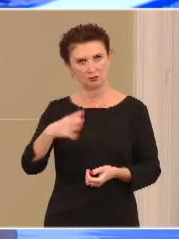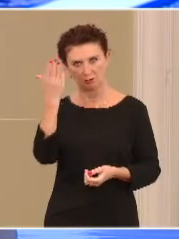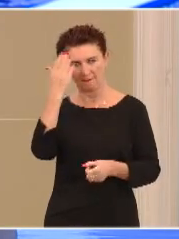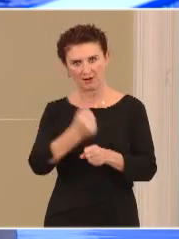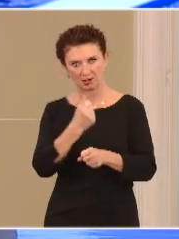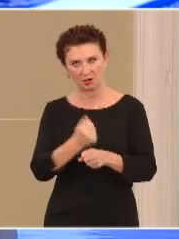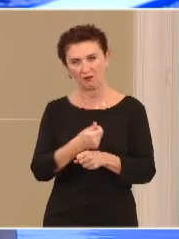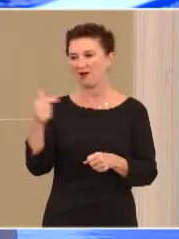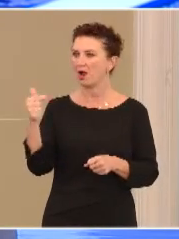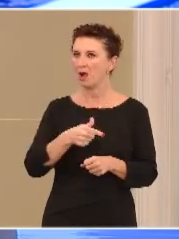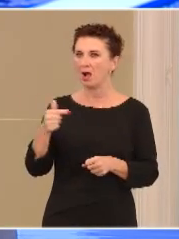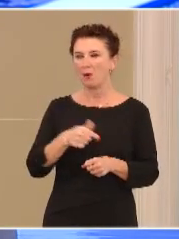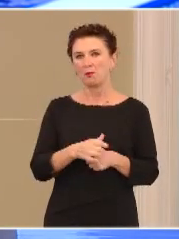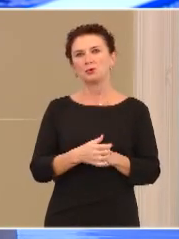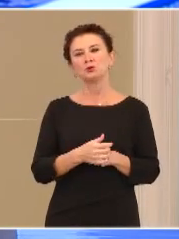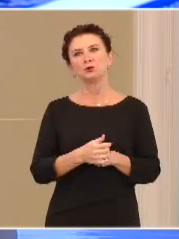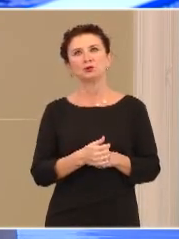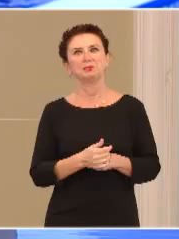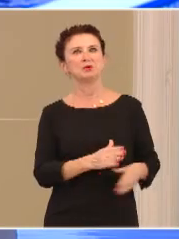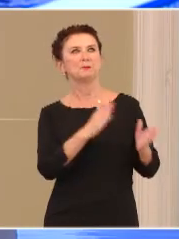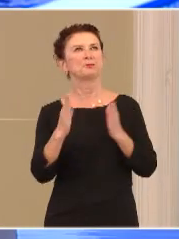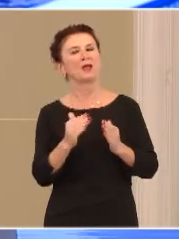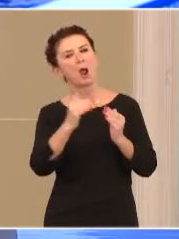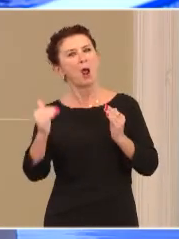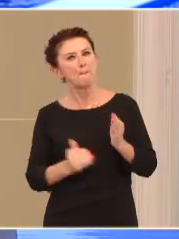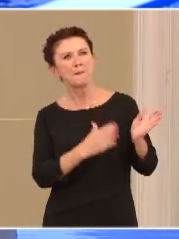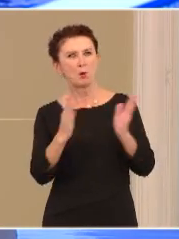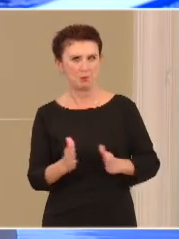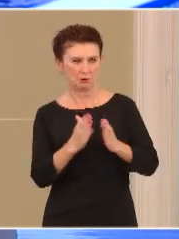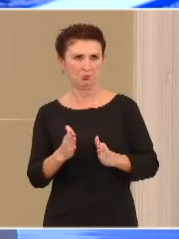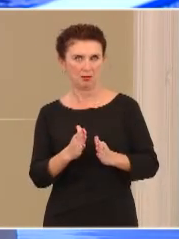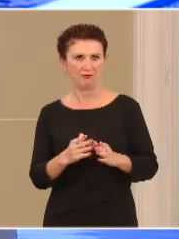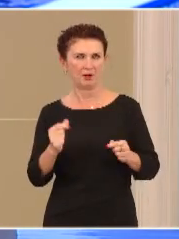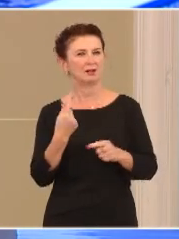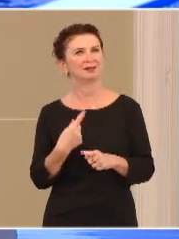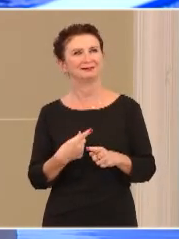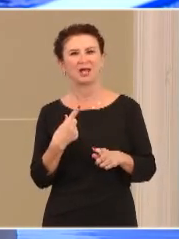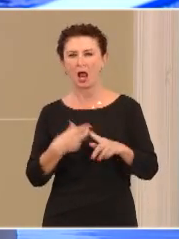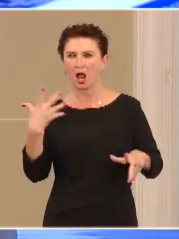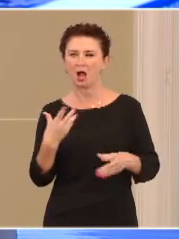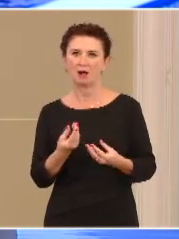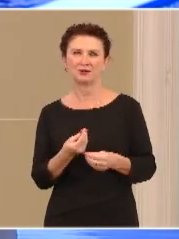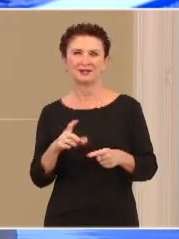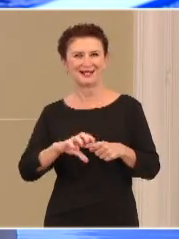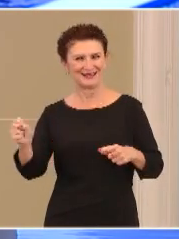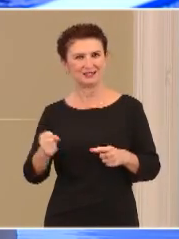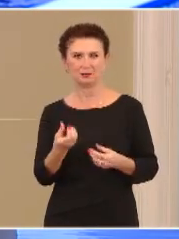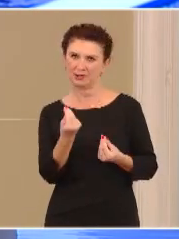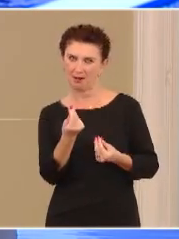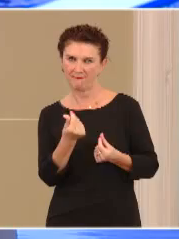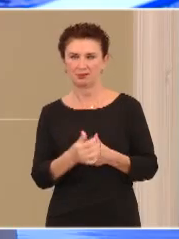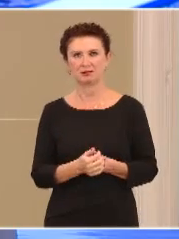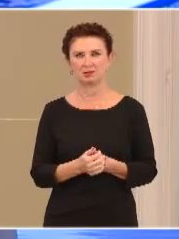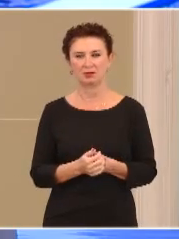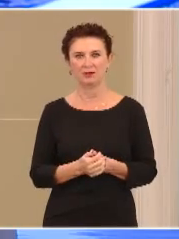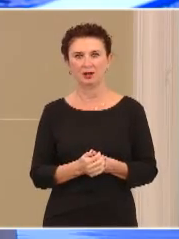podporządkować się pewnym rygorom finansowym, rygorom rynkowym, że już prezes